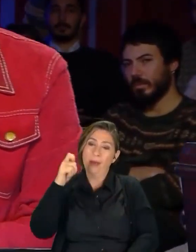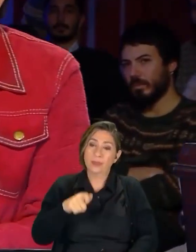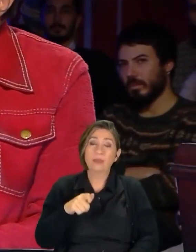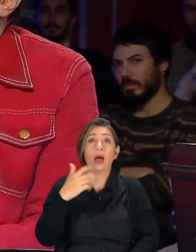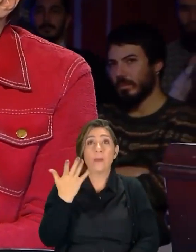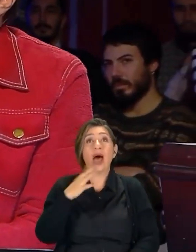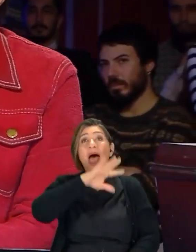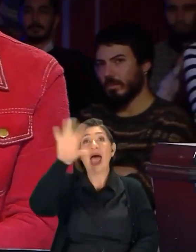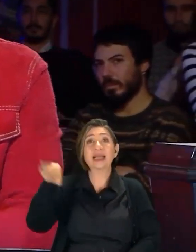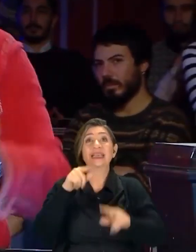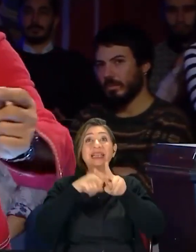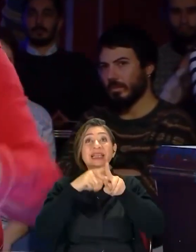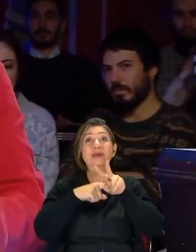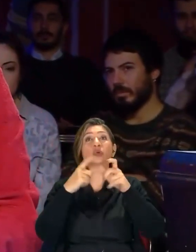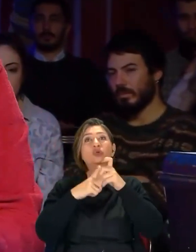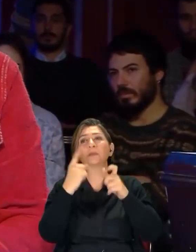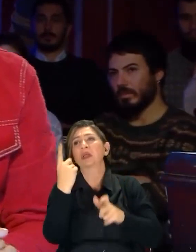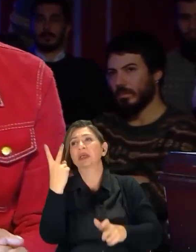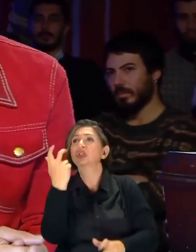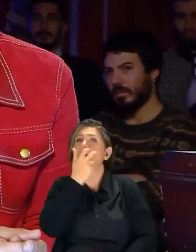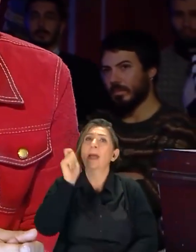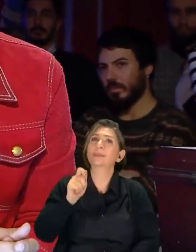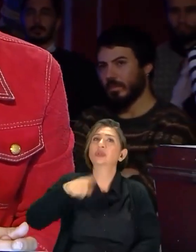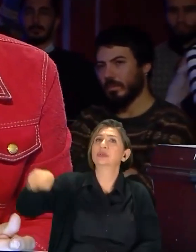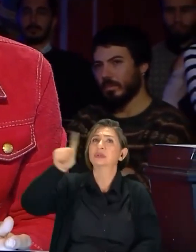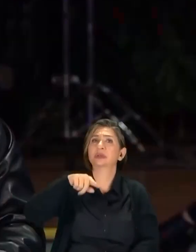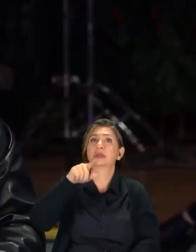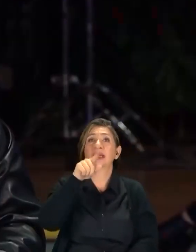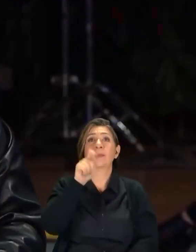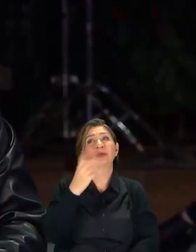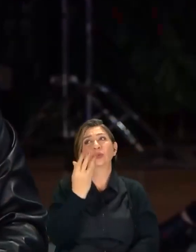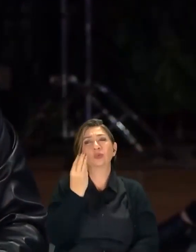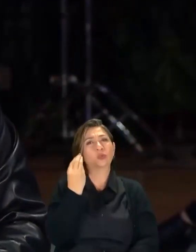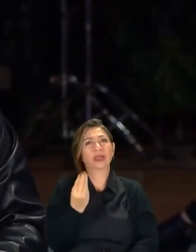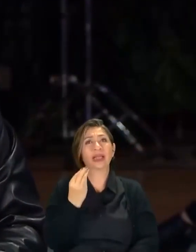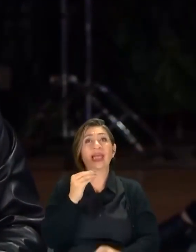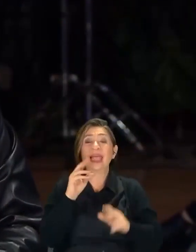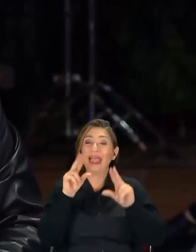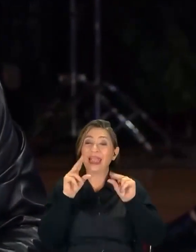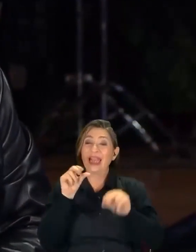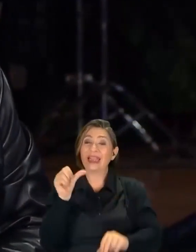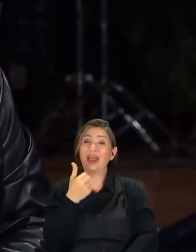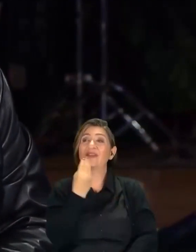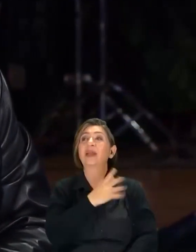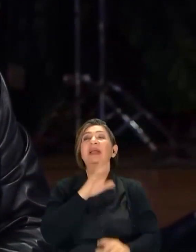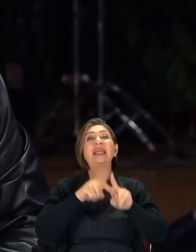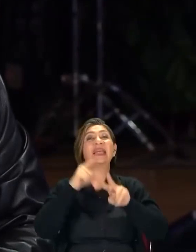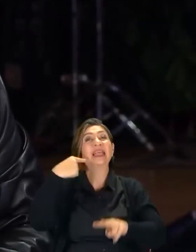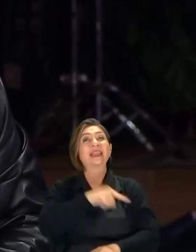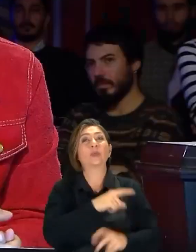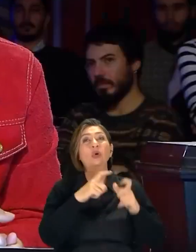ama herkes Yıldırım Gürses'ten Bir tane iki tane şarkı söylemiştir elbet ama Senin yapman ne güzel bir de yeteri kadar değer verilmedi Bence Yıldırım